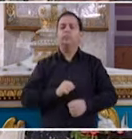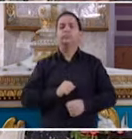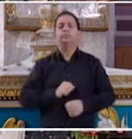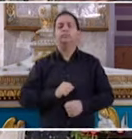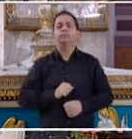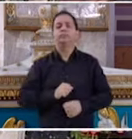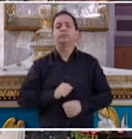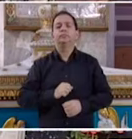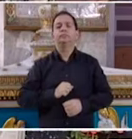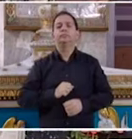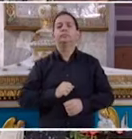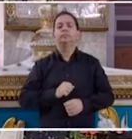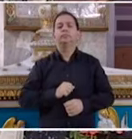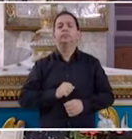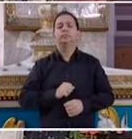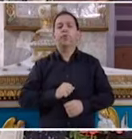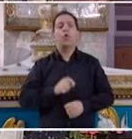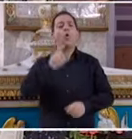Και μνήστη, Κύριε, της πόλης